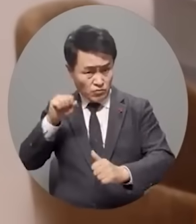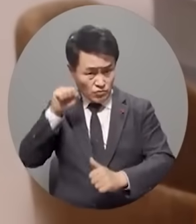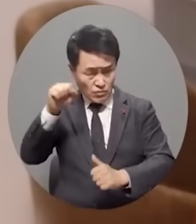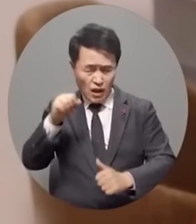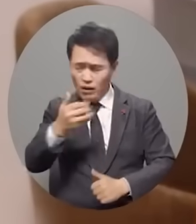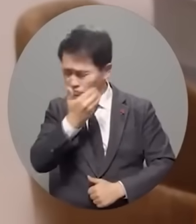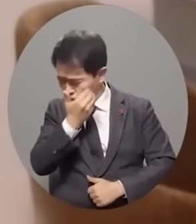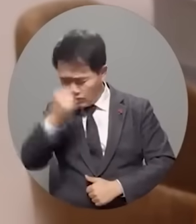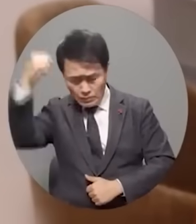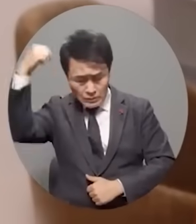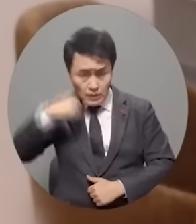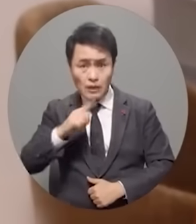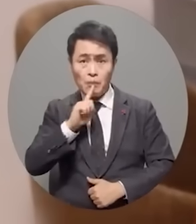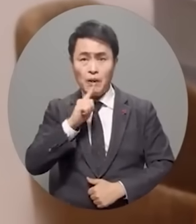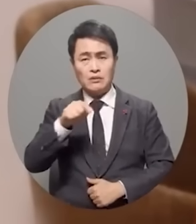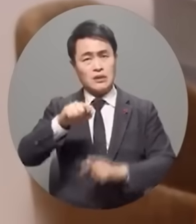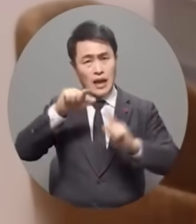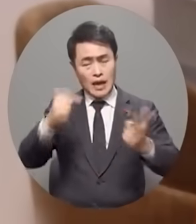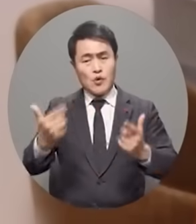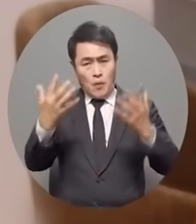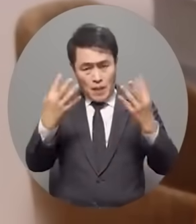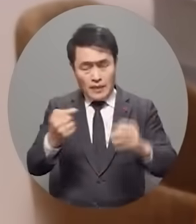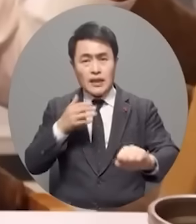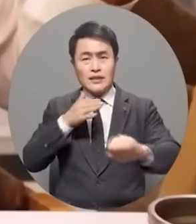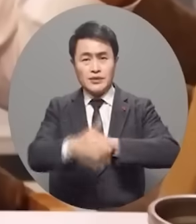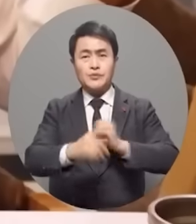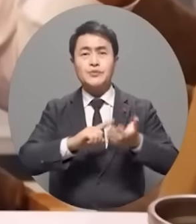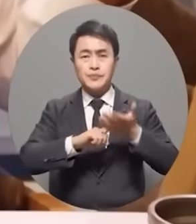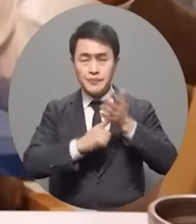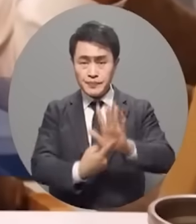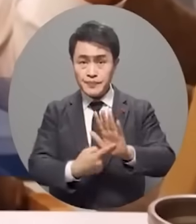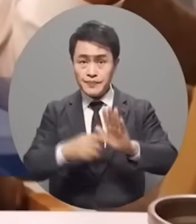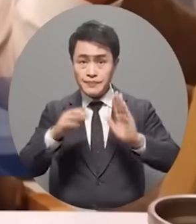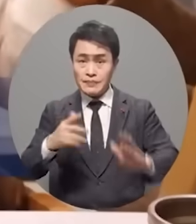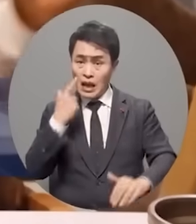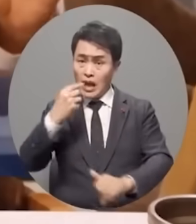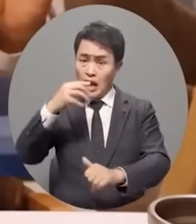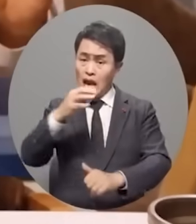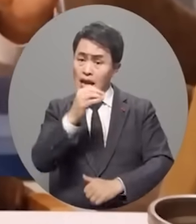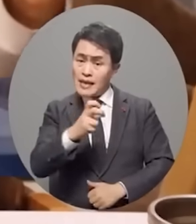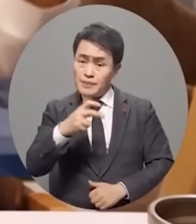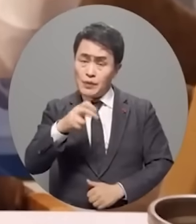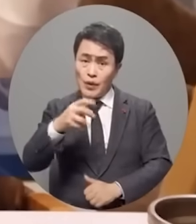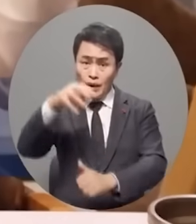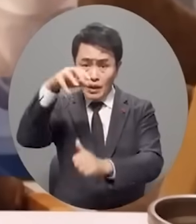나오지만 그렇지 않은 경우도 많다고 했습니다. 임진왜란 이후에